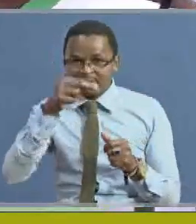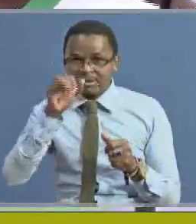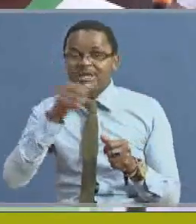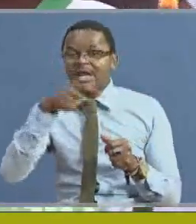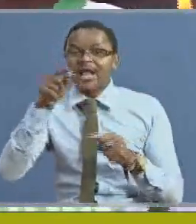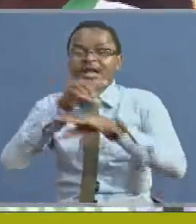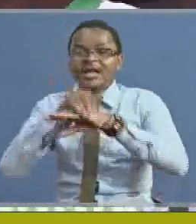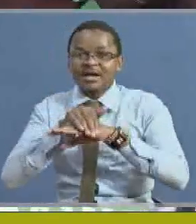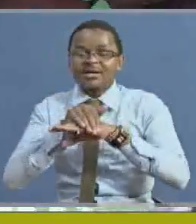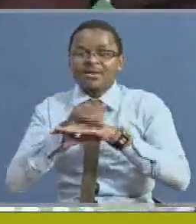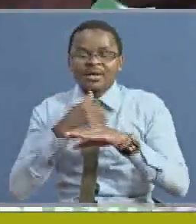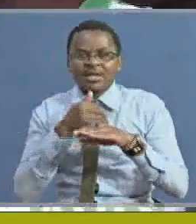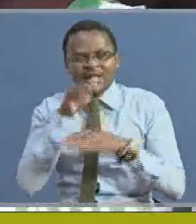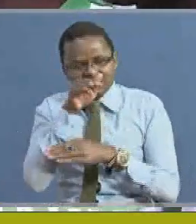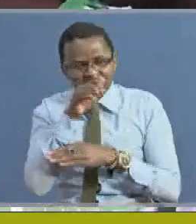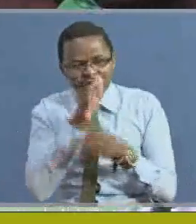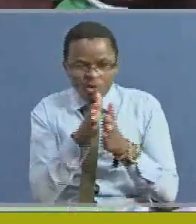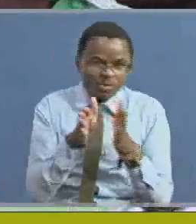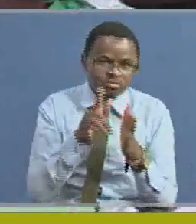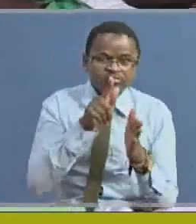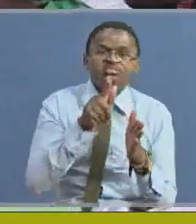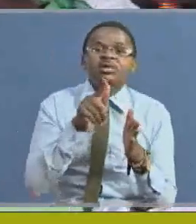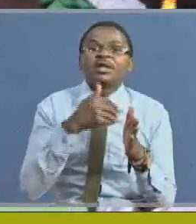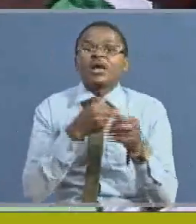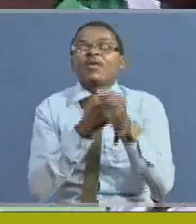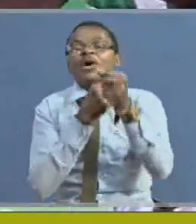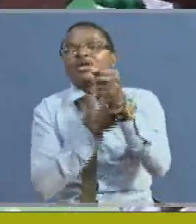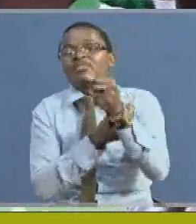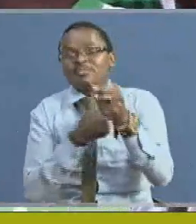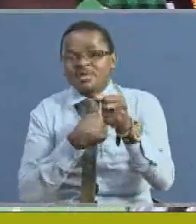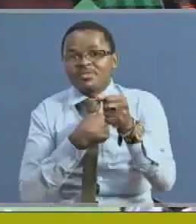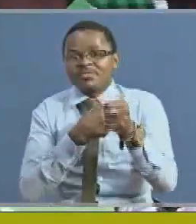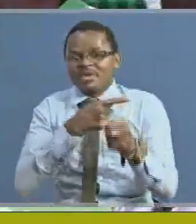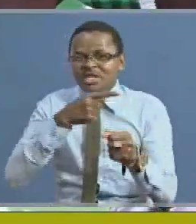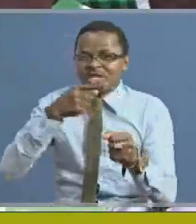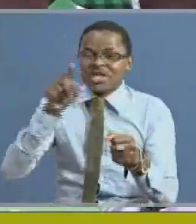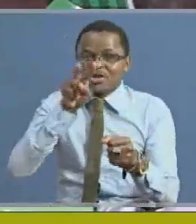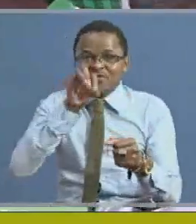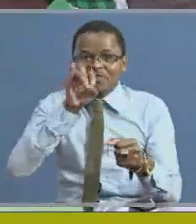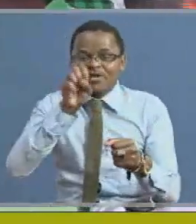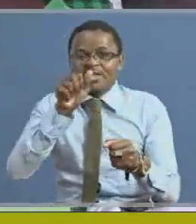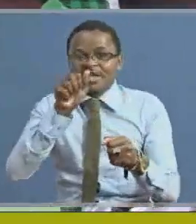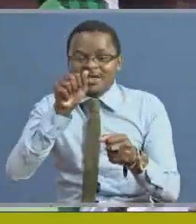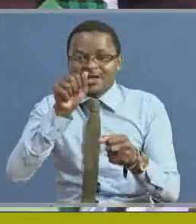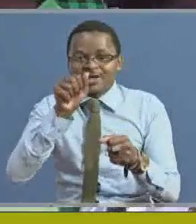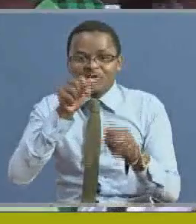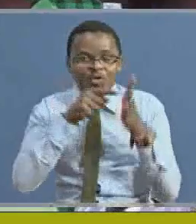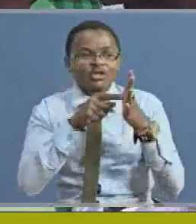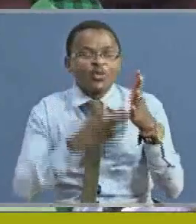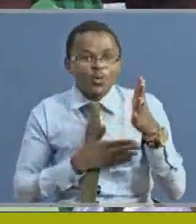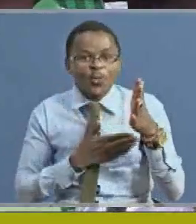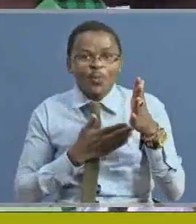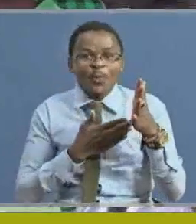Gormaya inaenda England. Nilikuwa naomba nafasi hao wenye wanaweza kuwa na support wani support mimi niweze kupata visa niweze kwenda kuonyesha